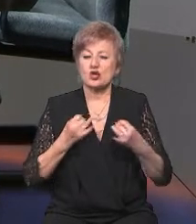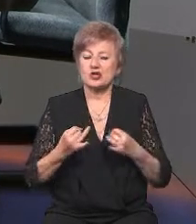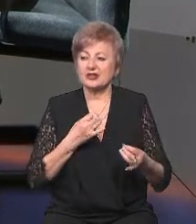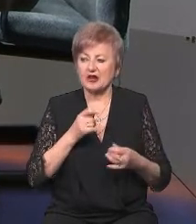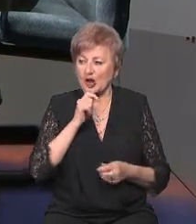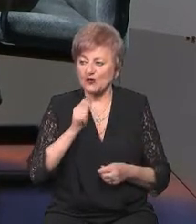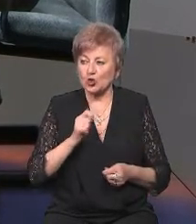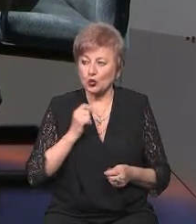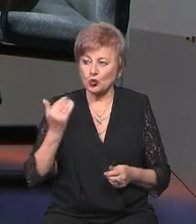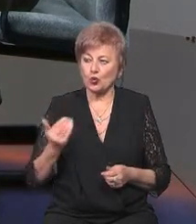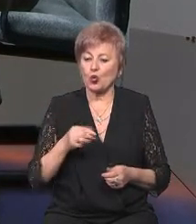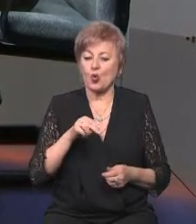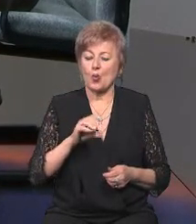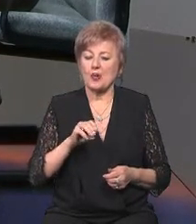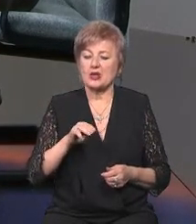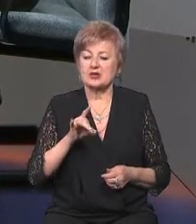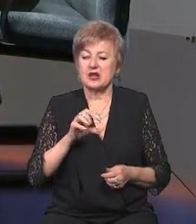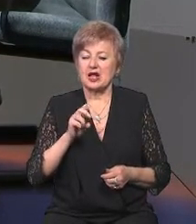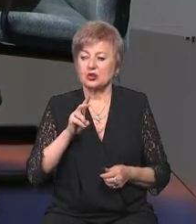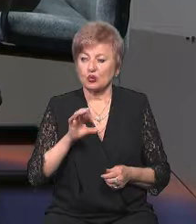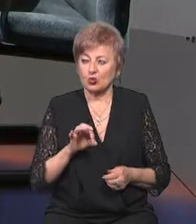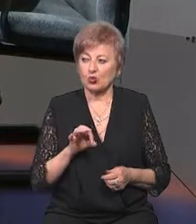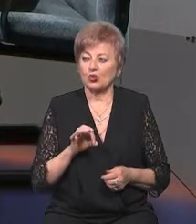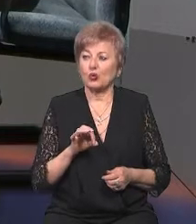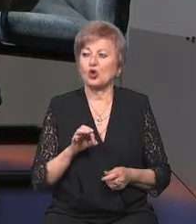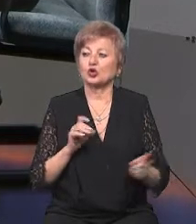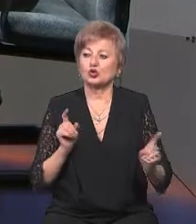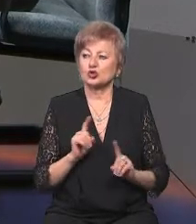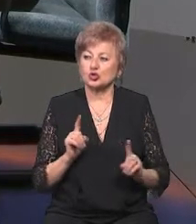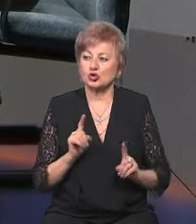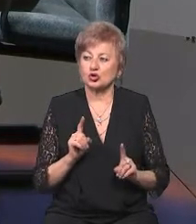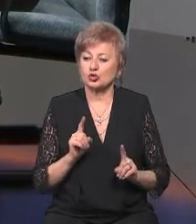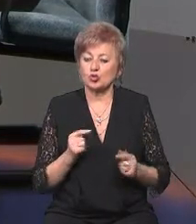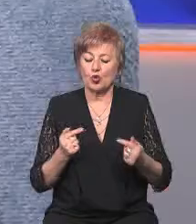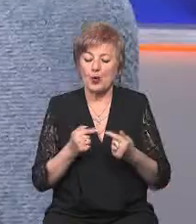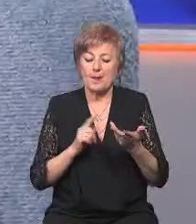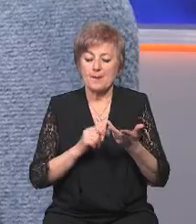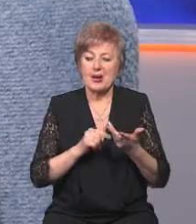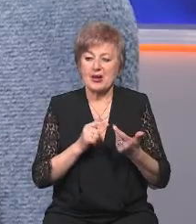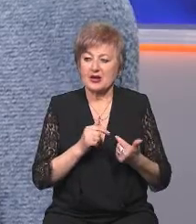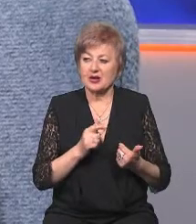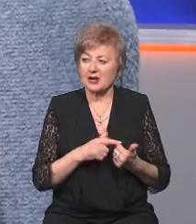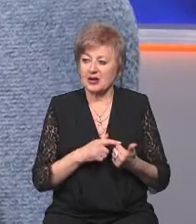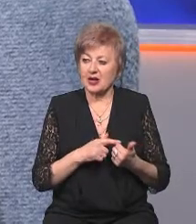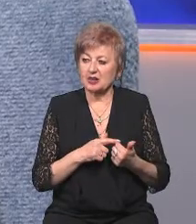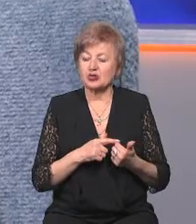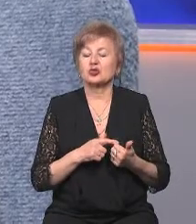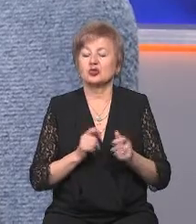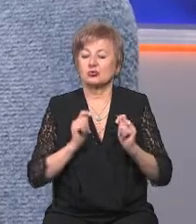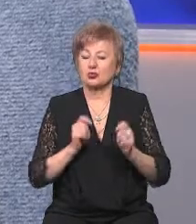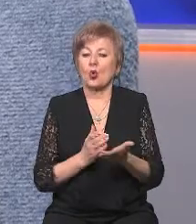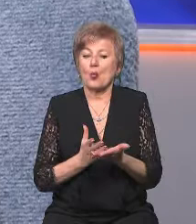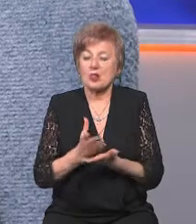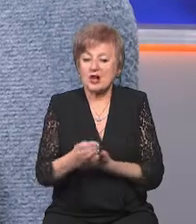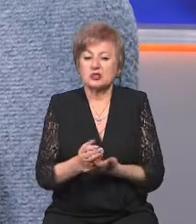служби здоров'я Олега Петренка. Тут зазначено, що чіткий перелік безоплатних для українців медичних послуг